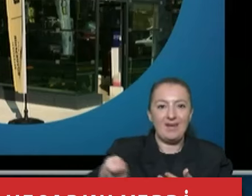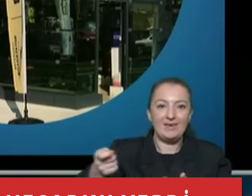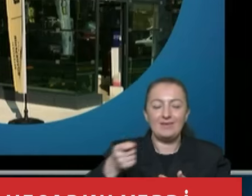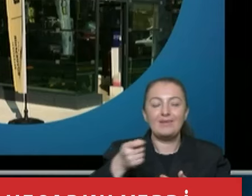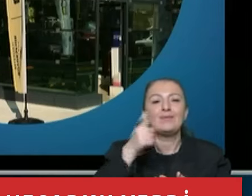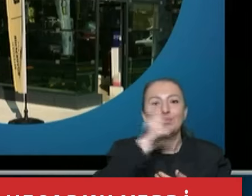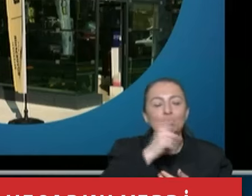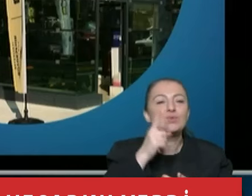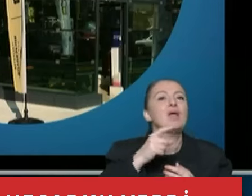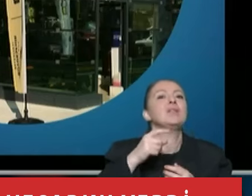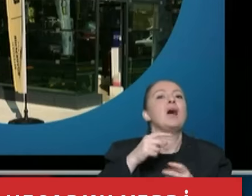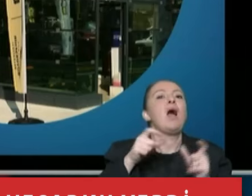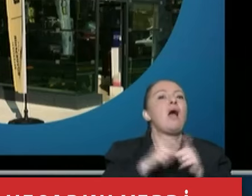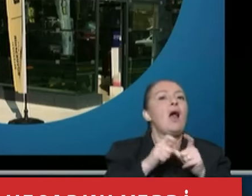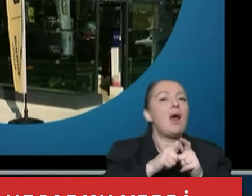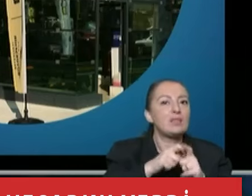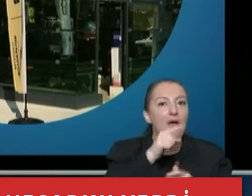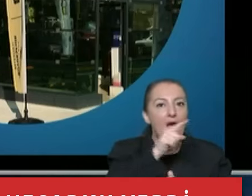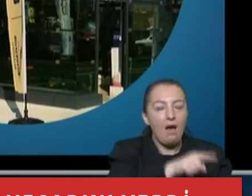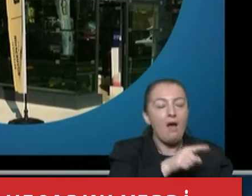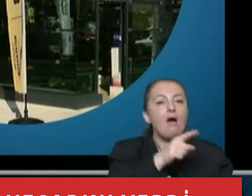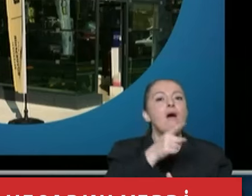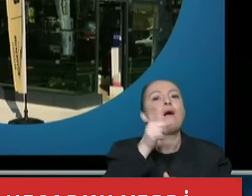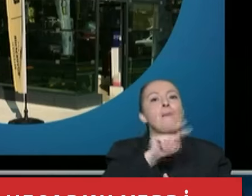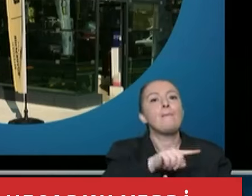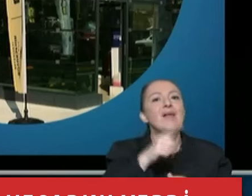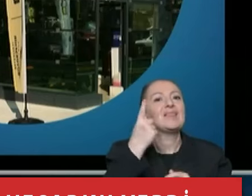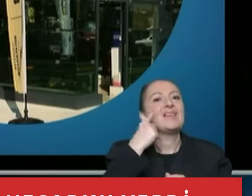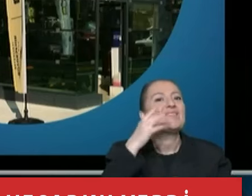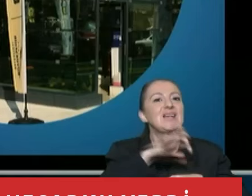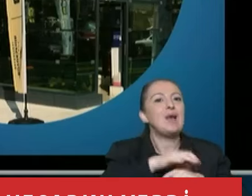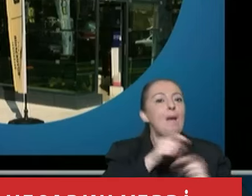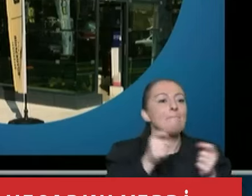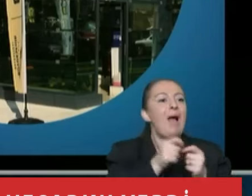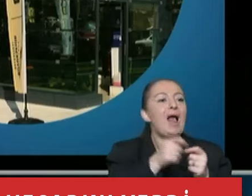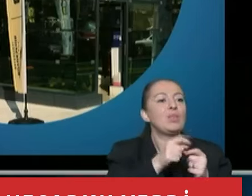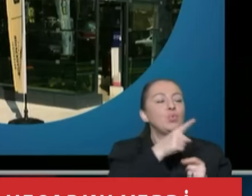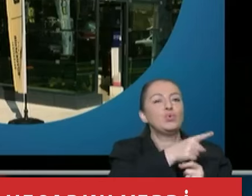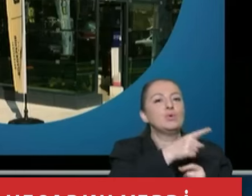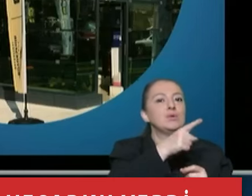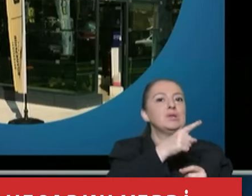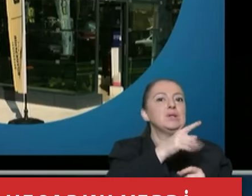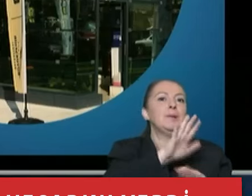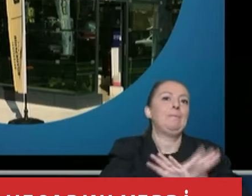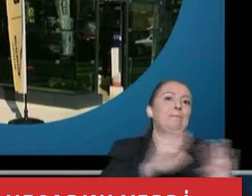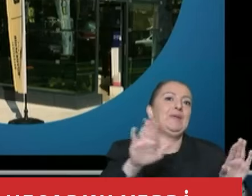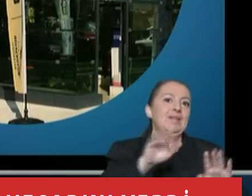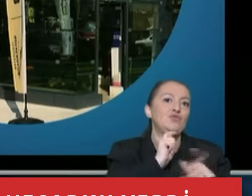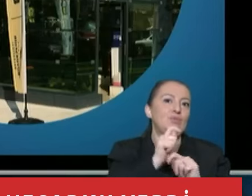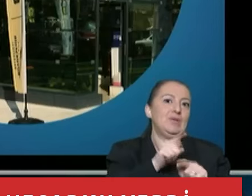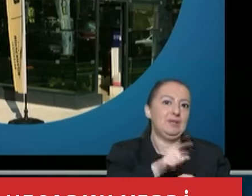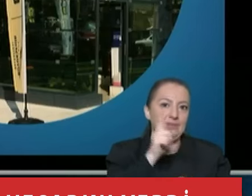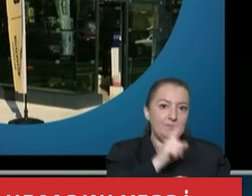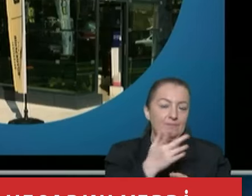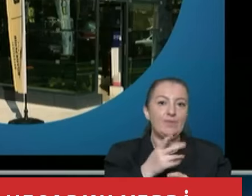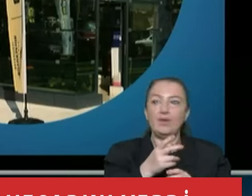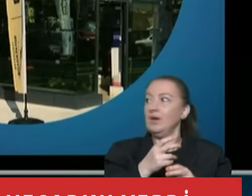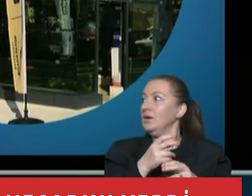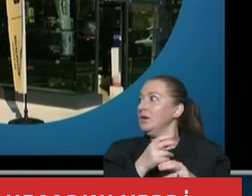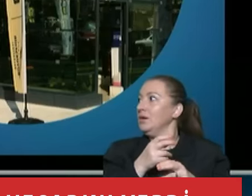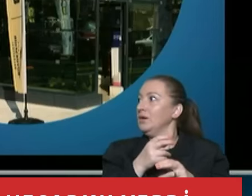devlet hastanelerinin belturdan alınmasının etkisinin de yüksek olduğunun altını çizmek gerekir Metro İstanbul'un